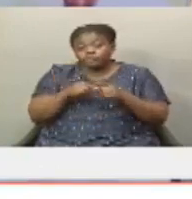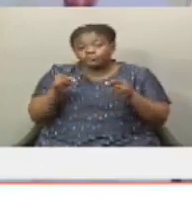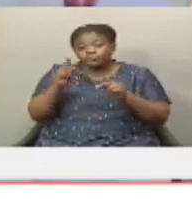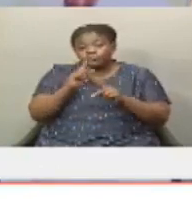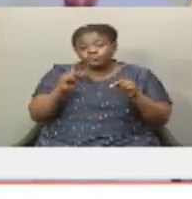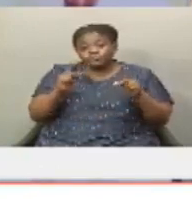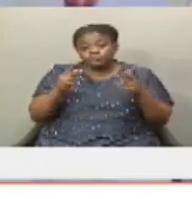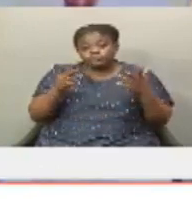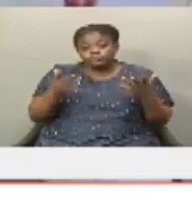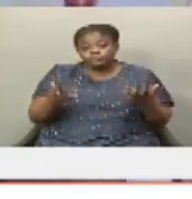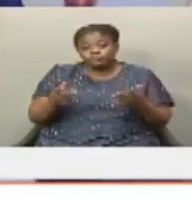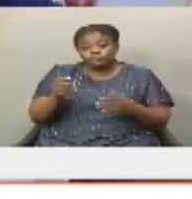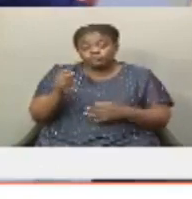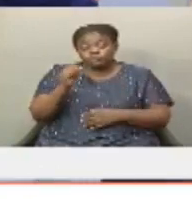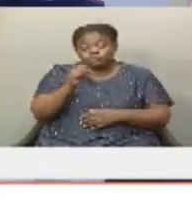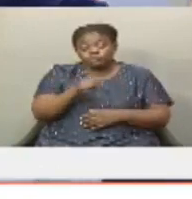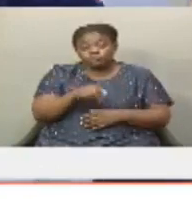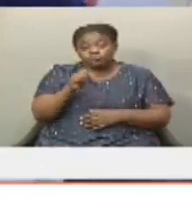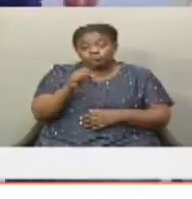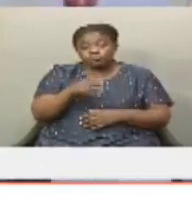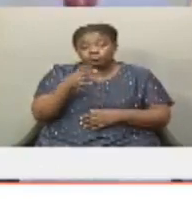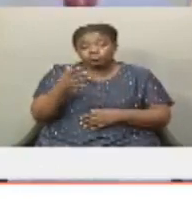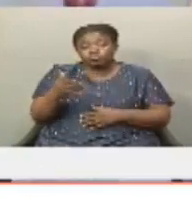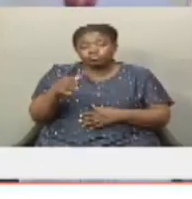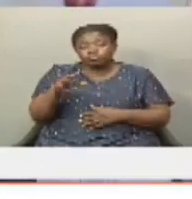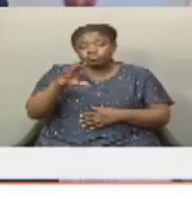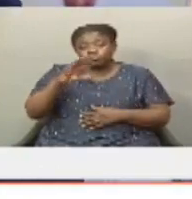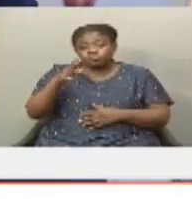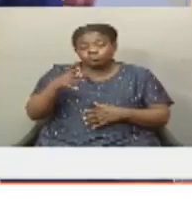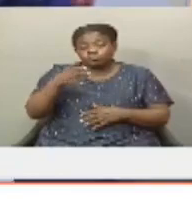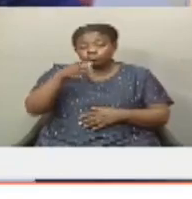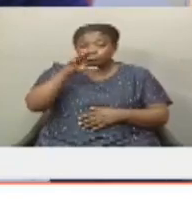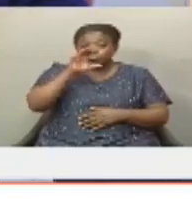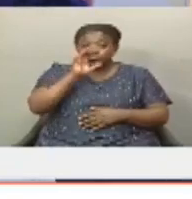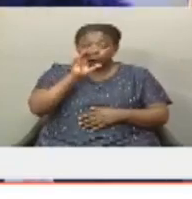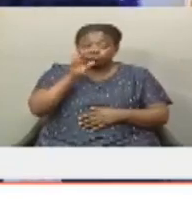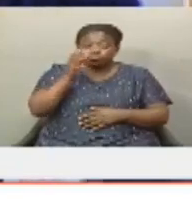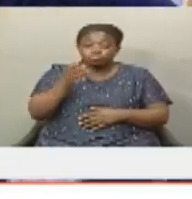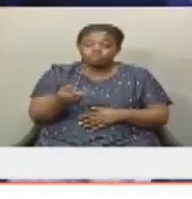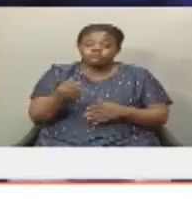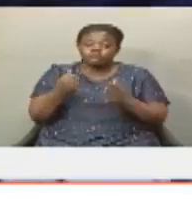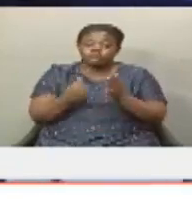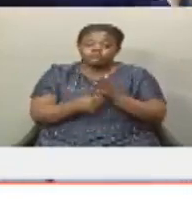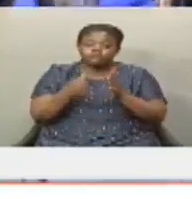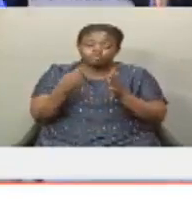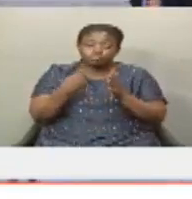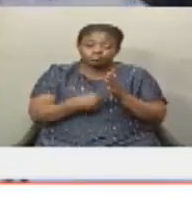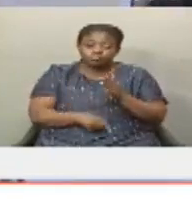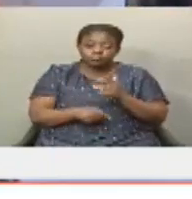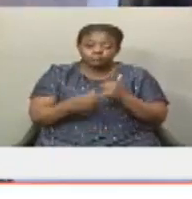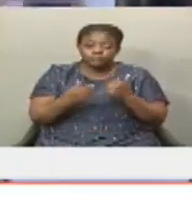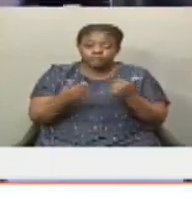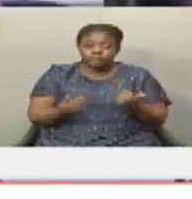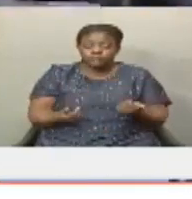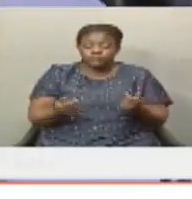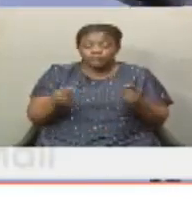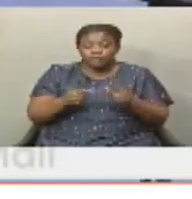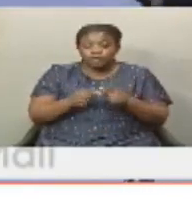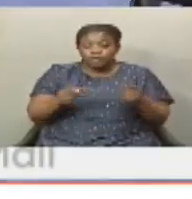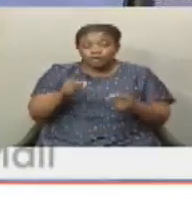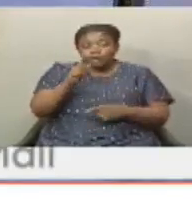amannyo. Teeka matonda 5 ku mazzi agabuguma gawenywera. Alina obuzibu ki? Alina obuzibu